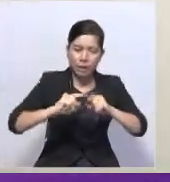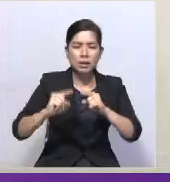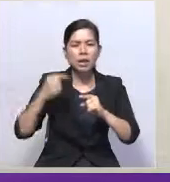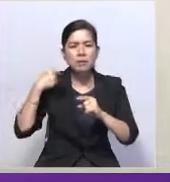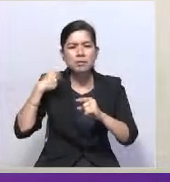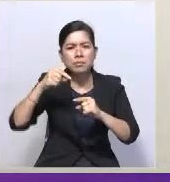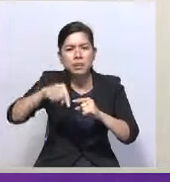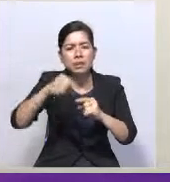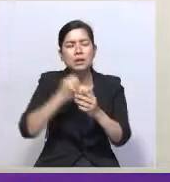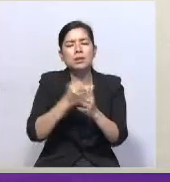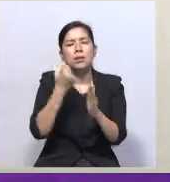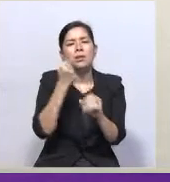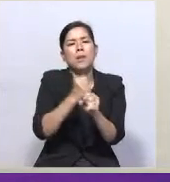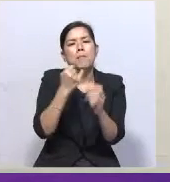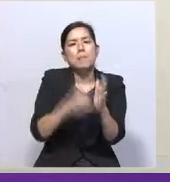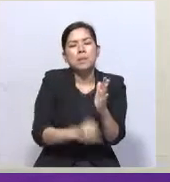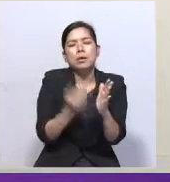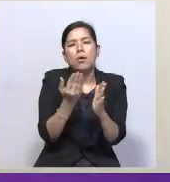ญาตเนี่ย